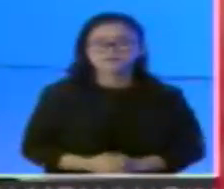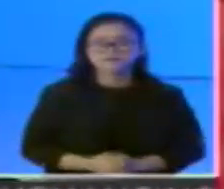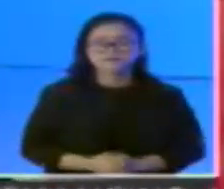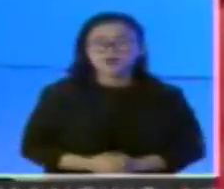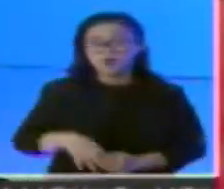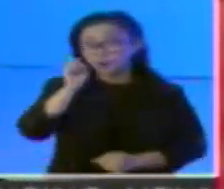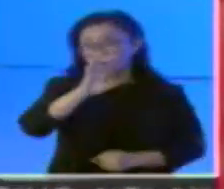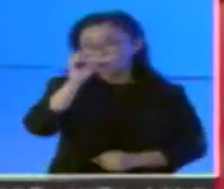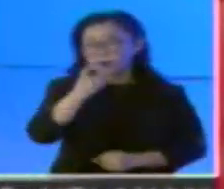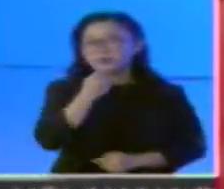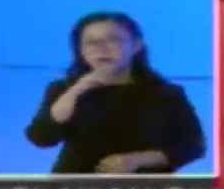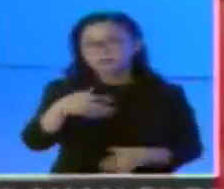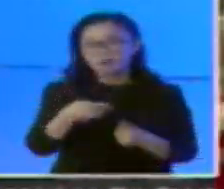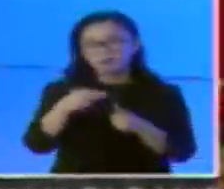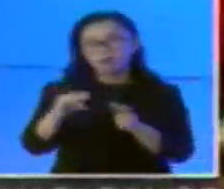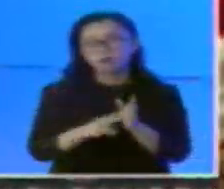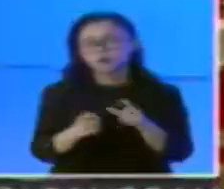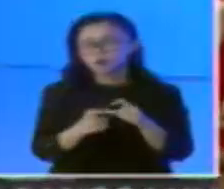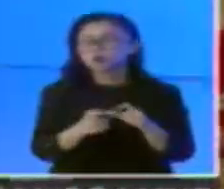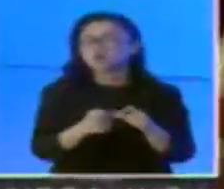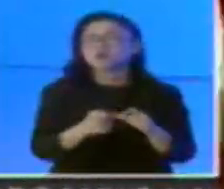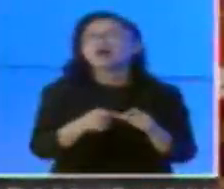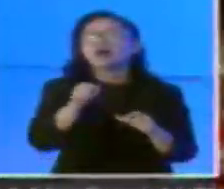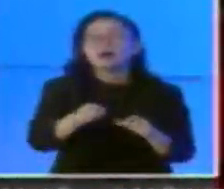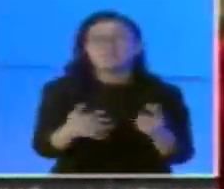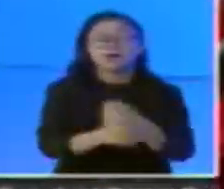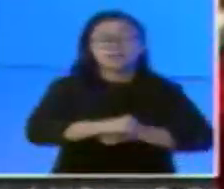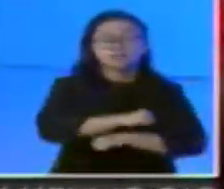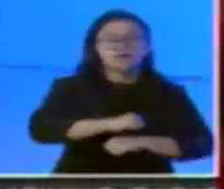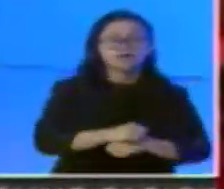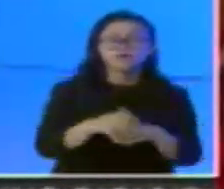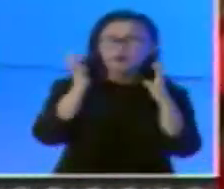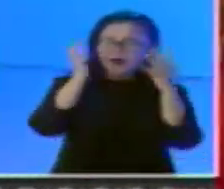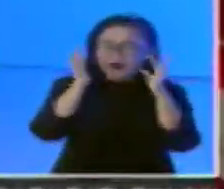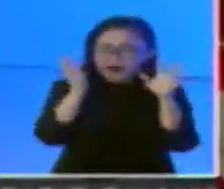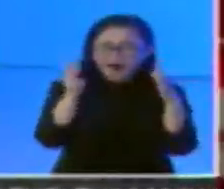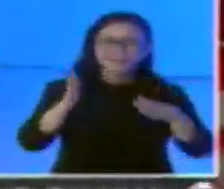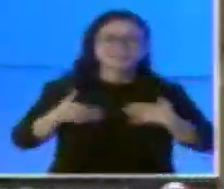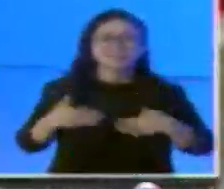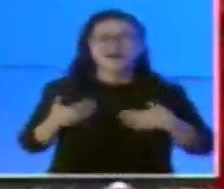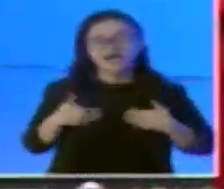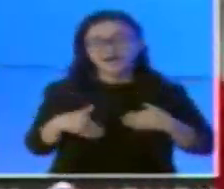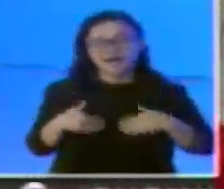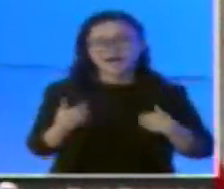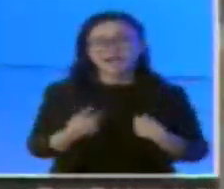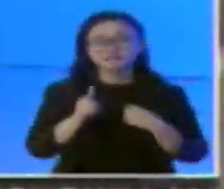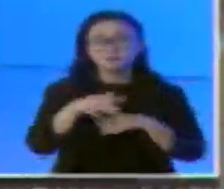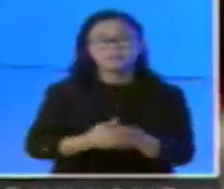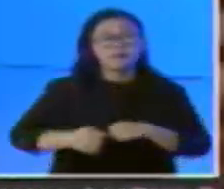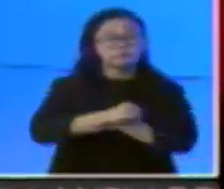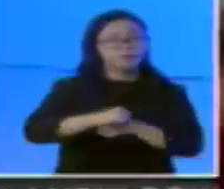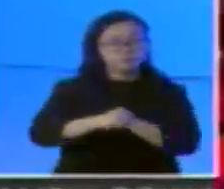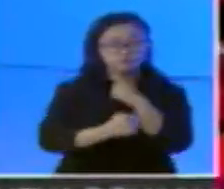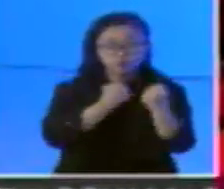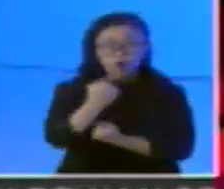Pengumuman bonus oleh Menpora Zainuddin Amali disambut meriah para atlet yang berjuang di SEA Games 2019. Perjuangan mereka